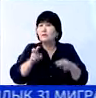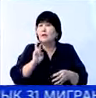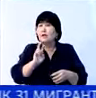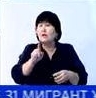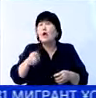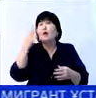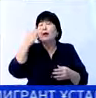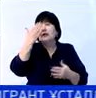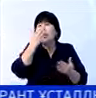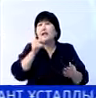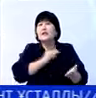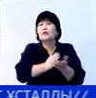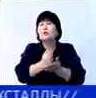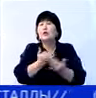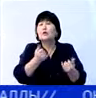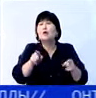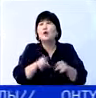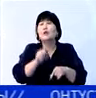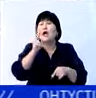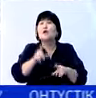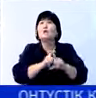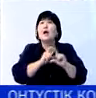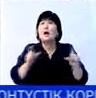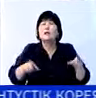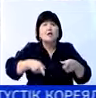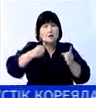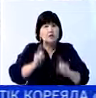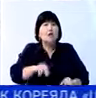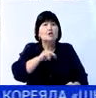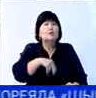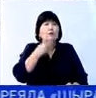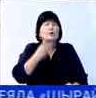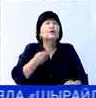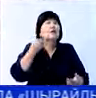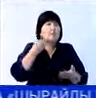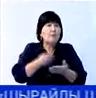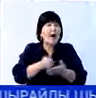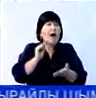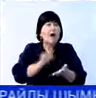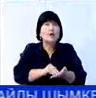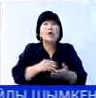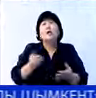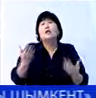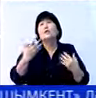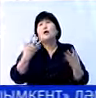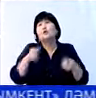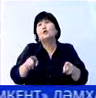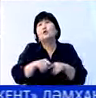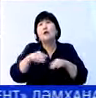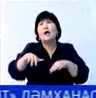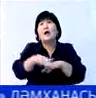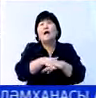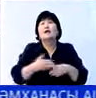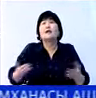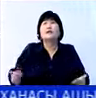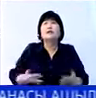мақсат халыққа қызмет көрсететін осындай әлеуметтік объектілердің шынайы жұмысын көру, бағалау. Демалыс күнін осылайша халықтың